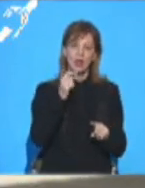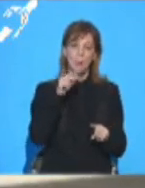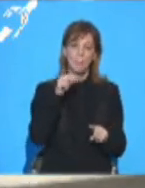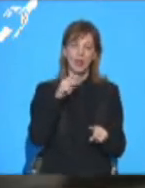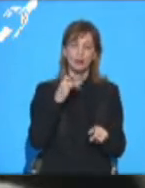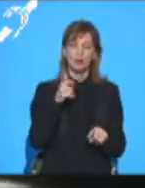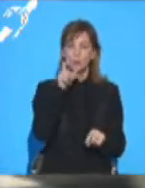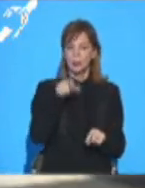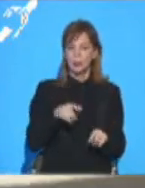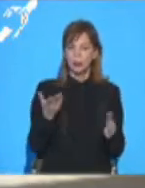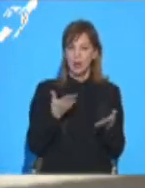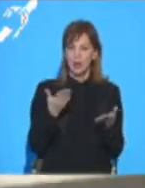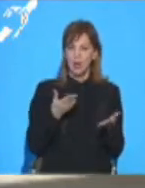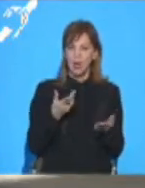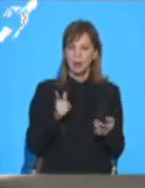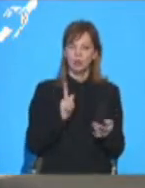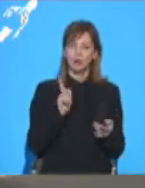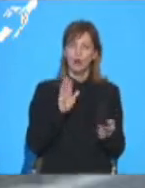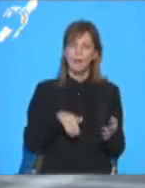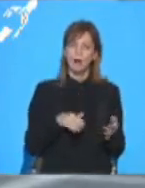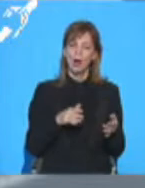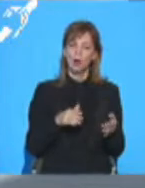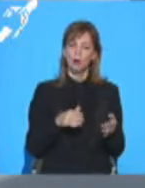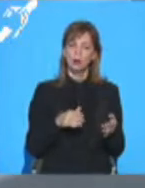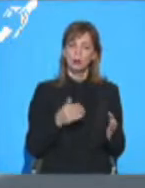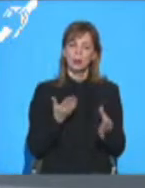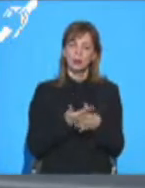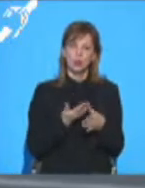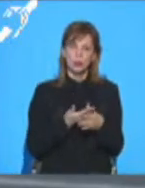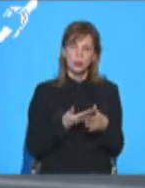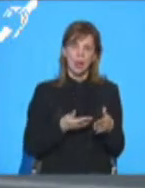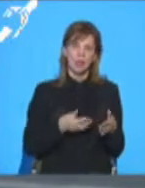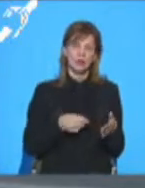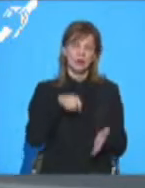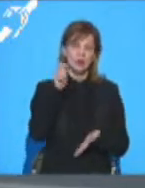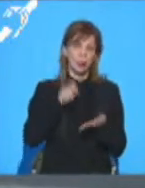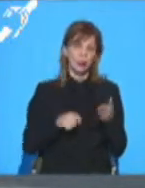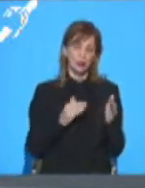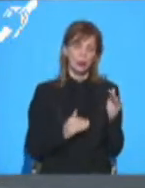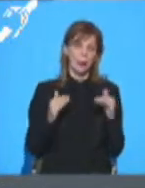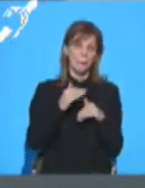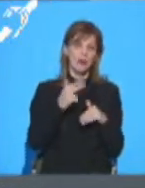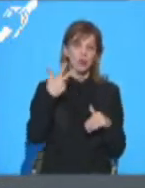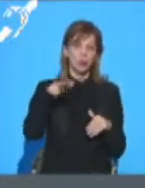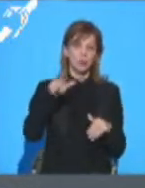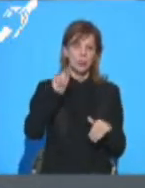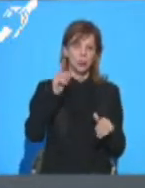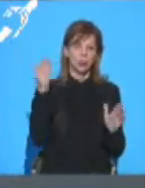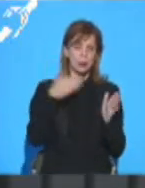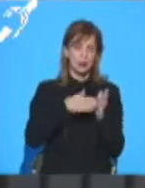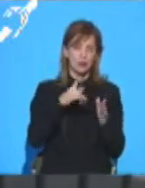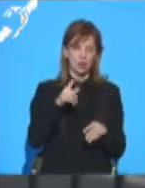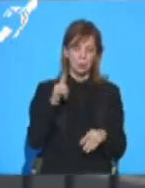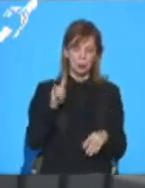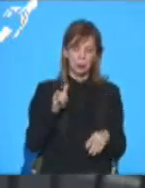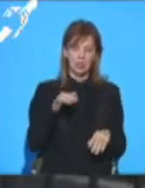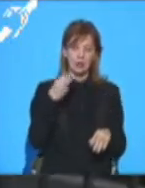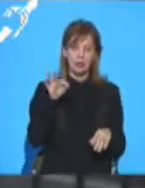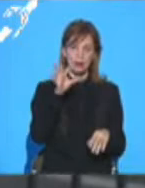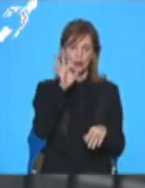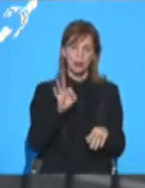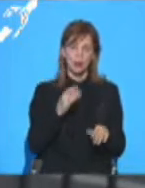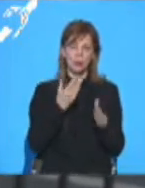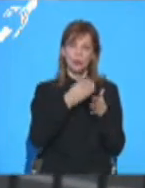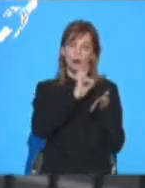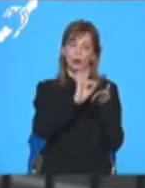persoane neînregistrate fiscal. Sancțiunile au depășit 820.000 de lei. 10% dintre procesele verbale întocmite au fost la